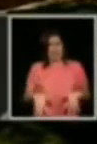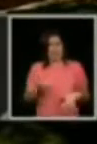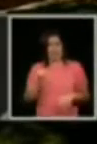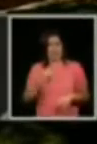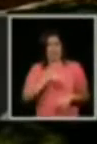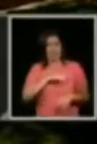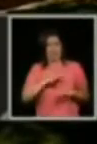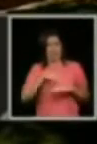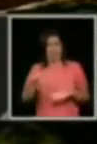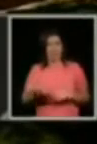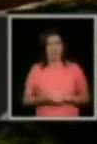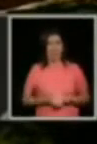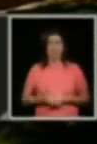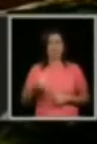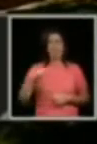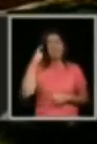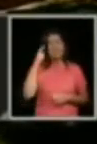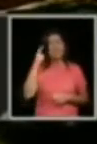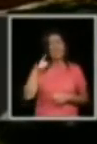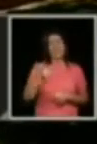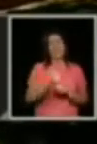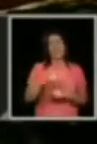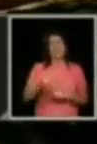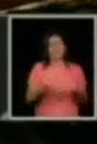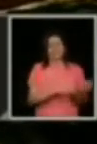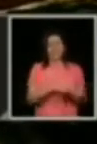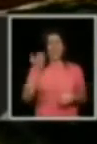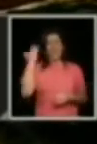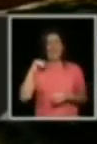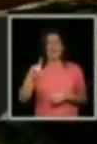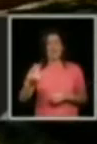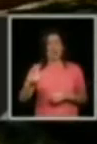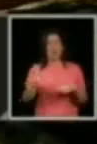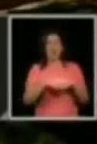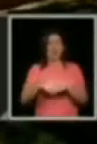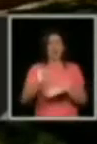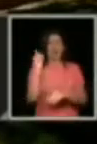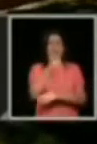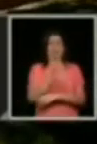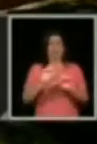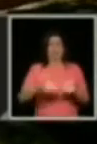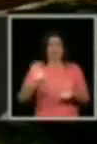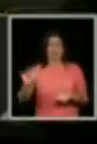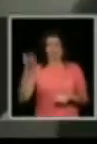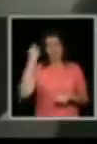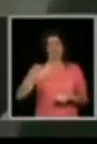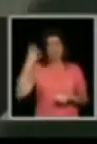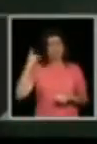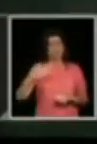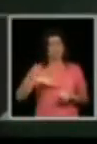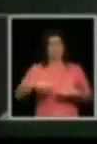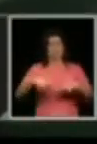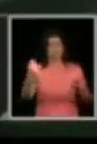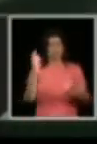בואי נגדיר אותו כצדיק. והנה את באה אליו, ואני שמתי לב שהייתה גם מצלמה נסתרת והקלטות,